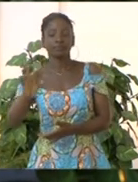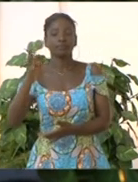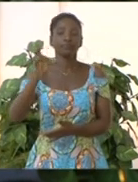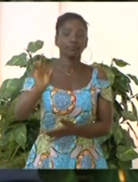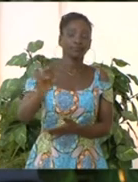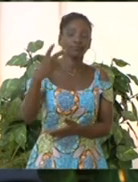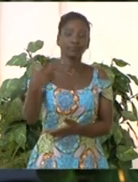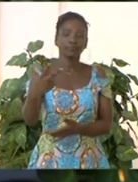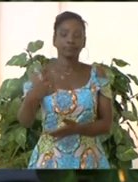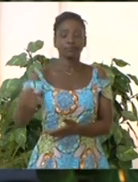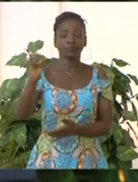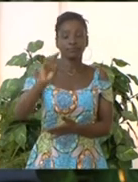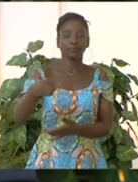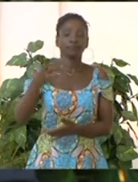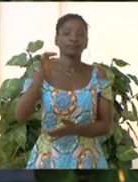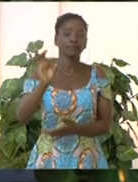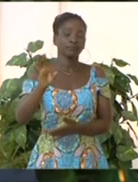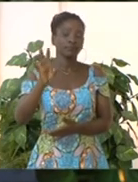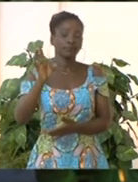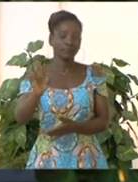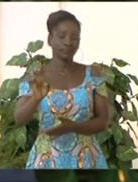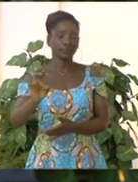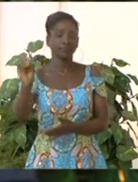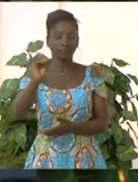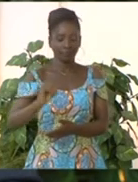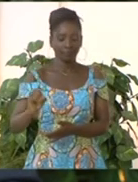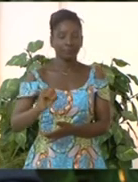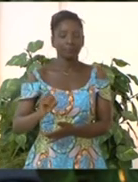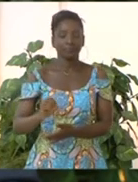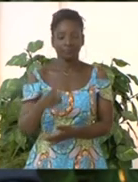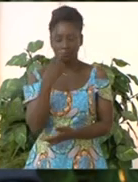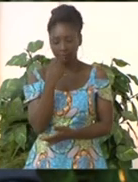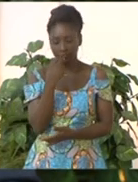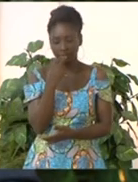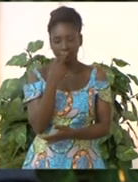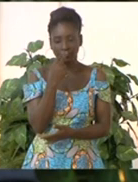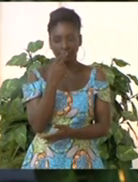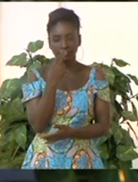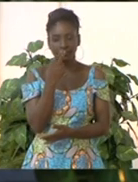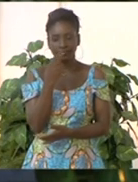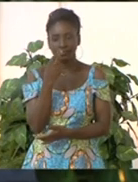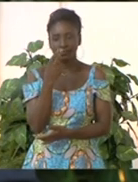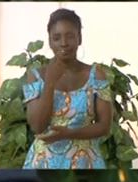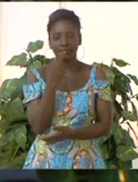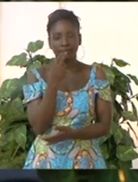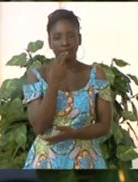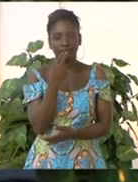soit 0 97% bédié qu'on a aimé harry